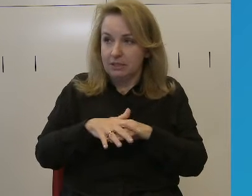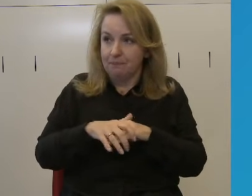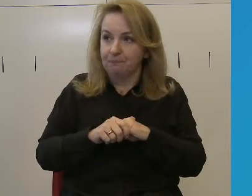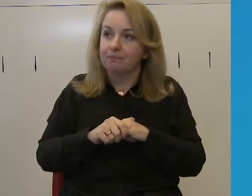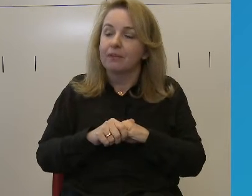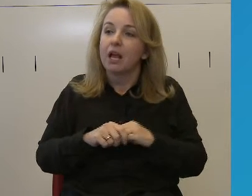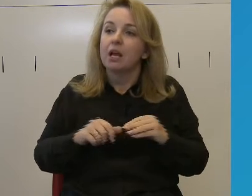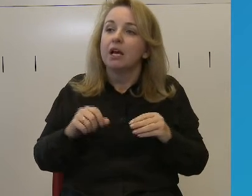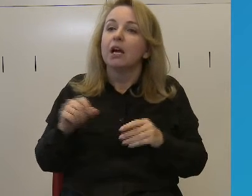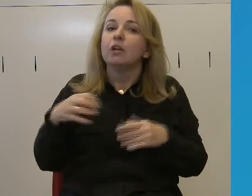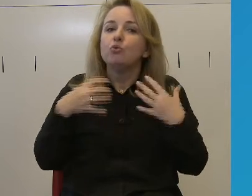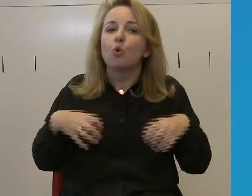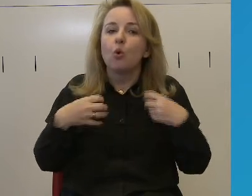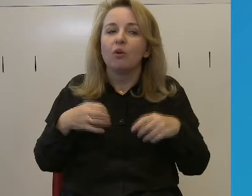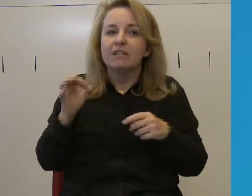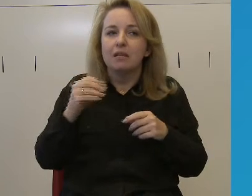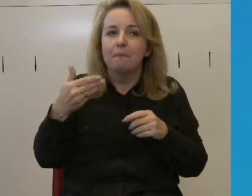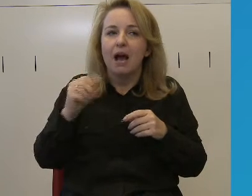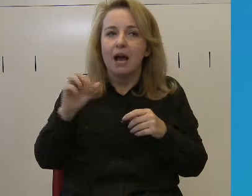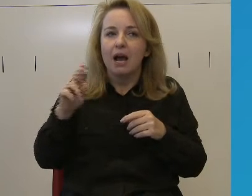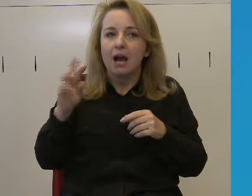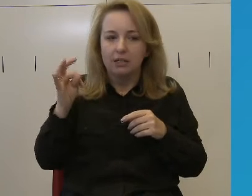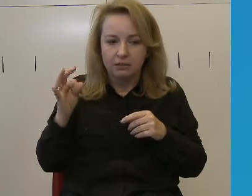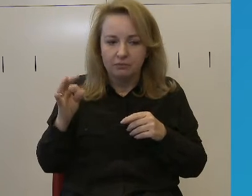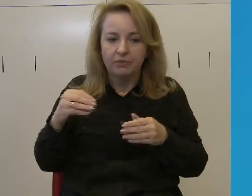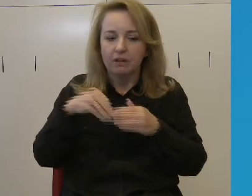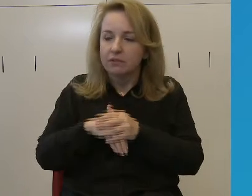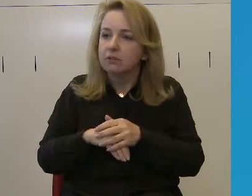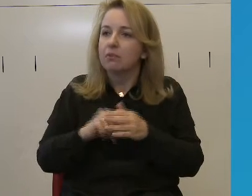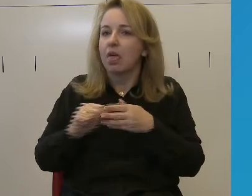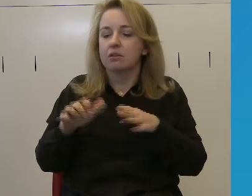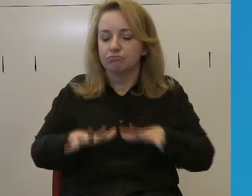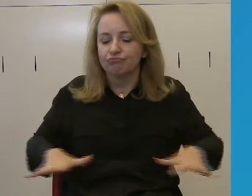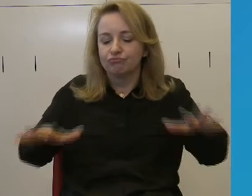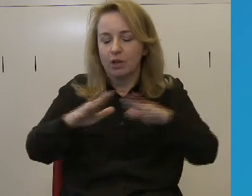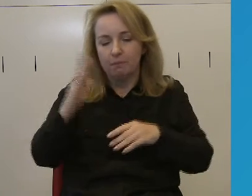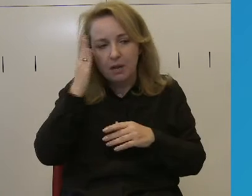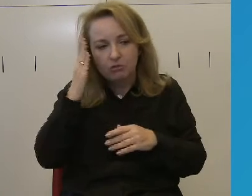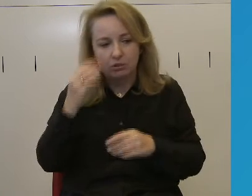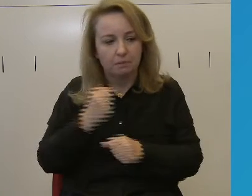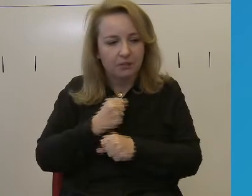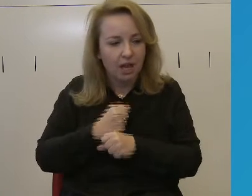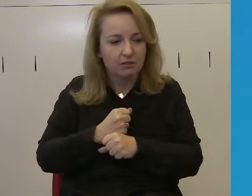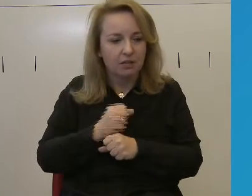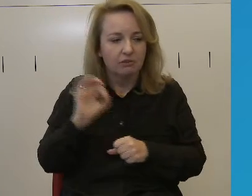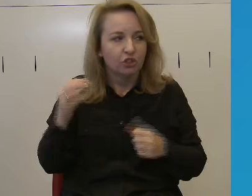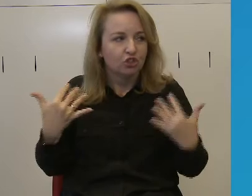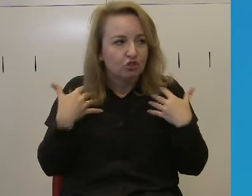environment, środowisko smart, to środowisko zamieszkania, to środowisko pracy, to przestrzeń, w której